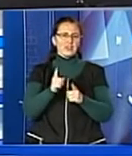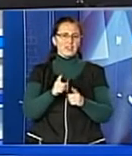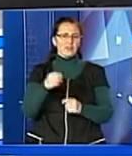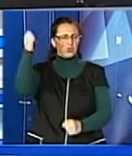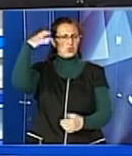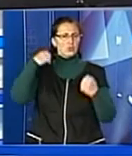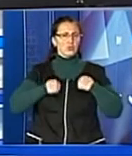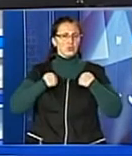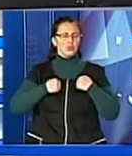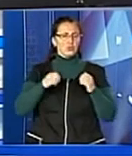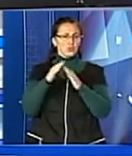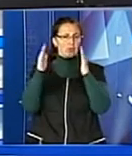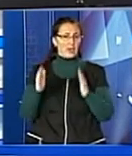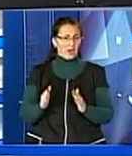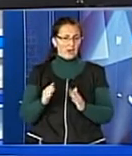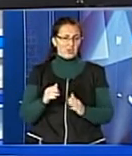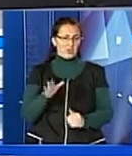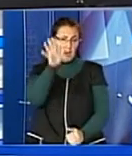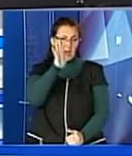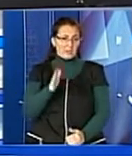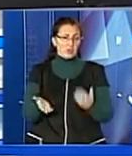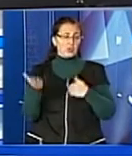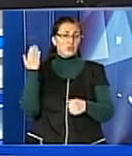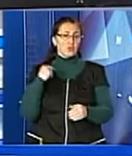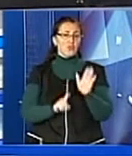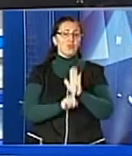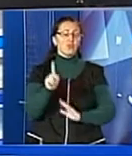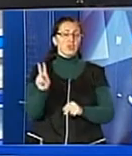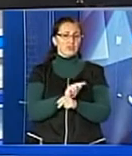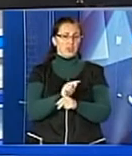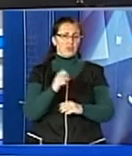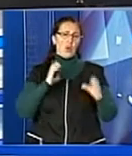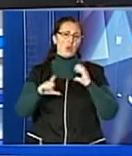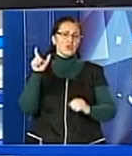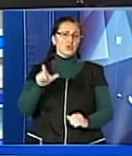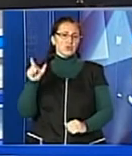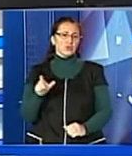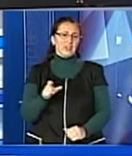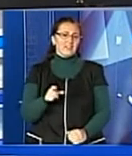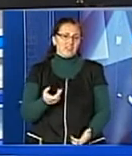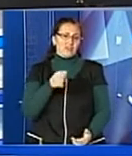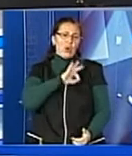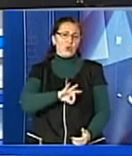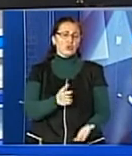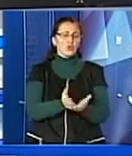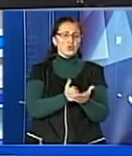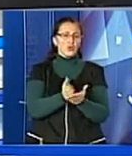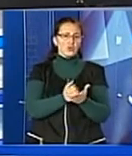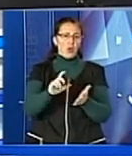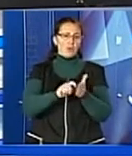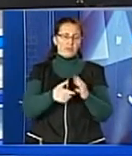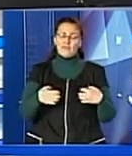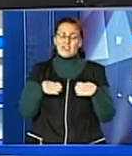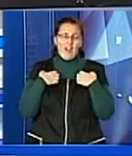Ремонт тут розпочався більше 5 місяців тому. Увесь цей час студенти змушені користуватися службовим приміщенням, яке в жахливому